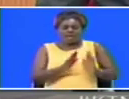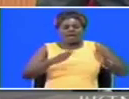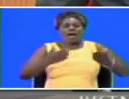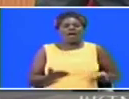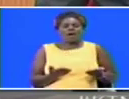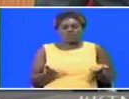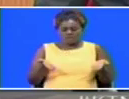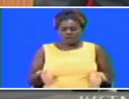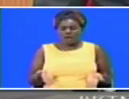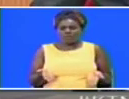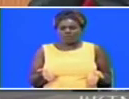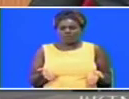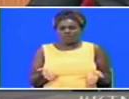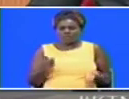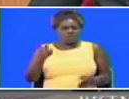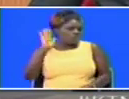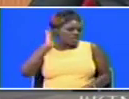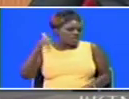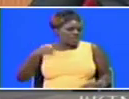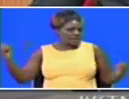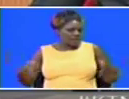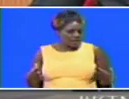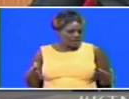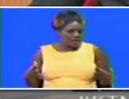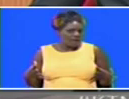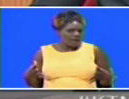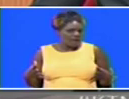nesh hivi Sasa rashid nadh unan vema